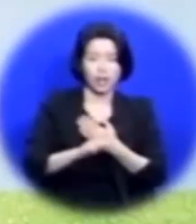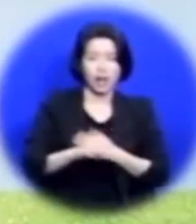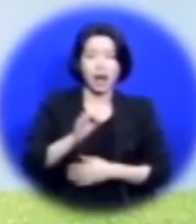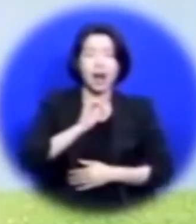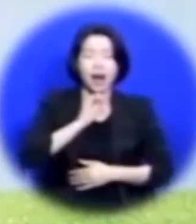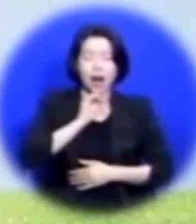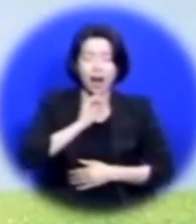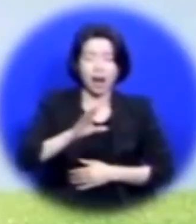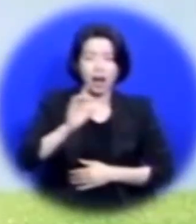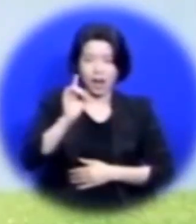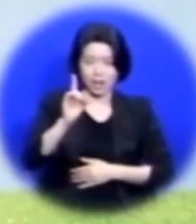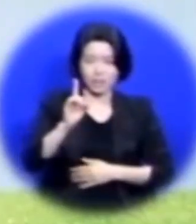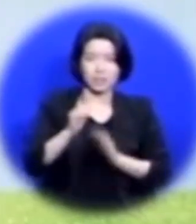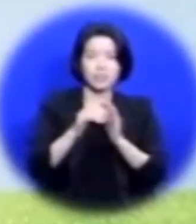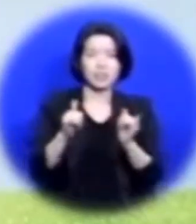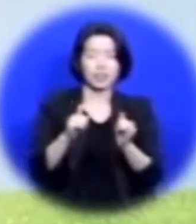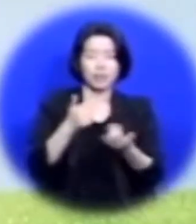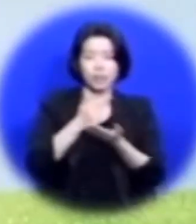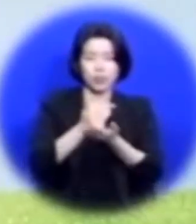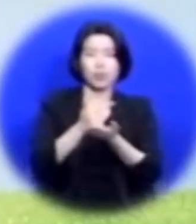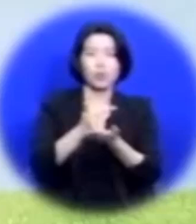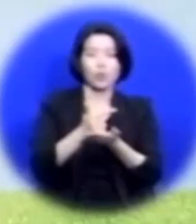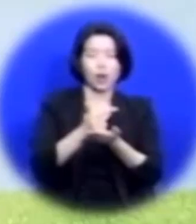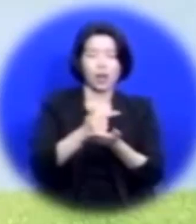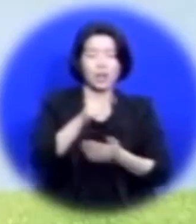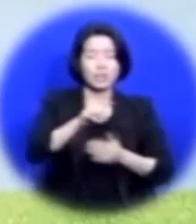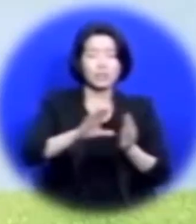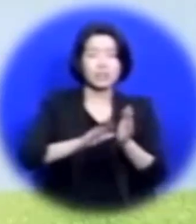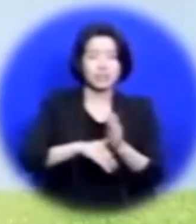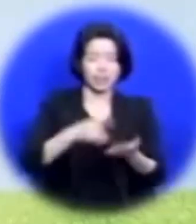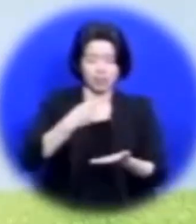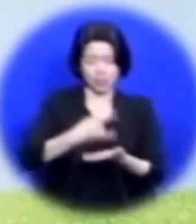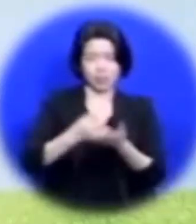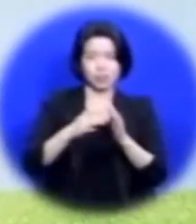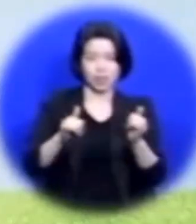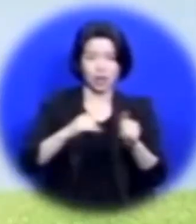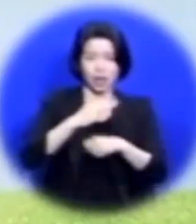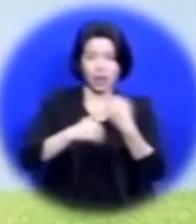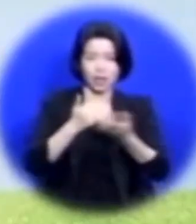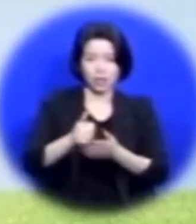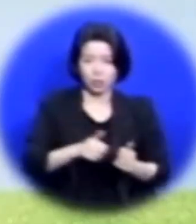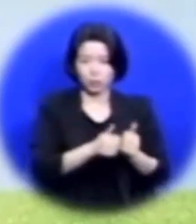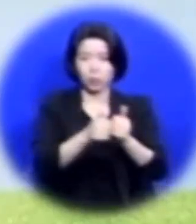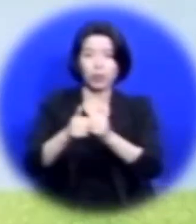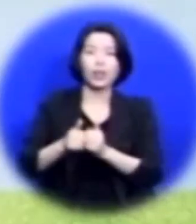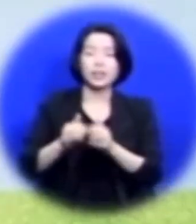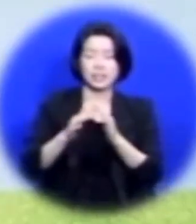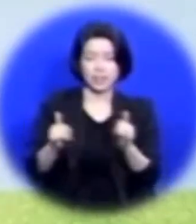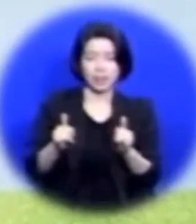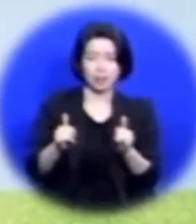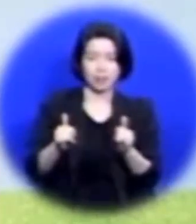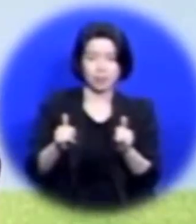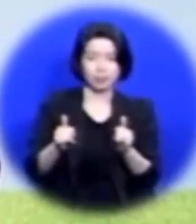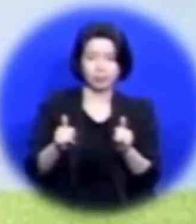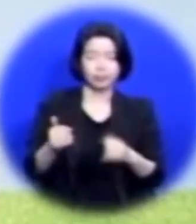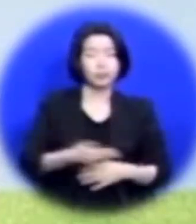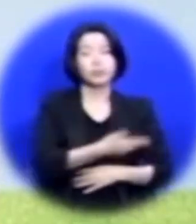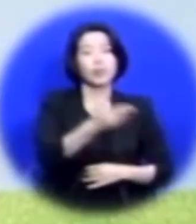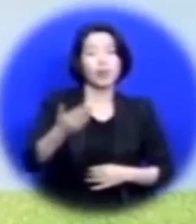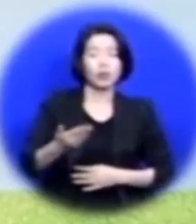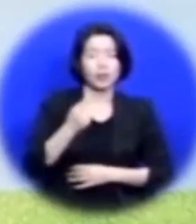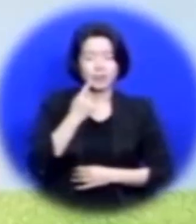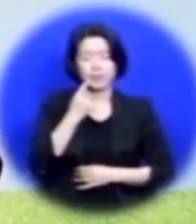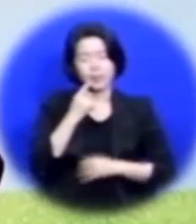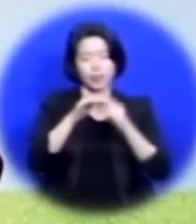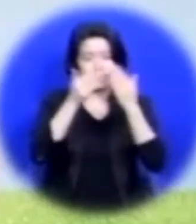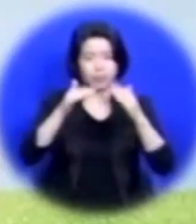노아 만큼은 당대 의 의미이고 하나님과 동행하는 사람 이었다는 여러분 소동 거고